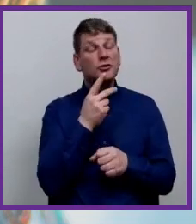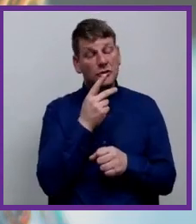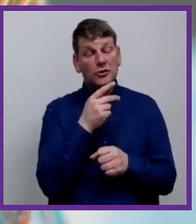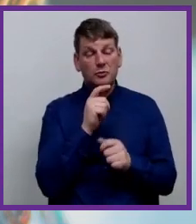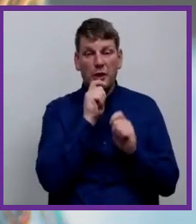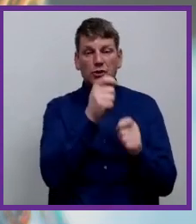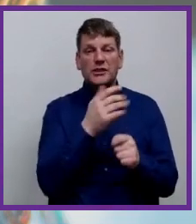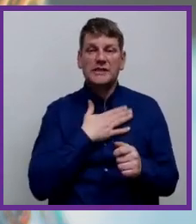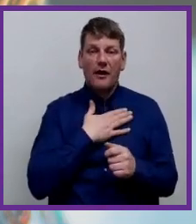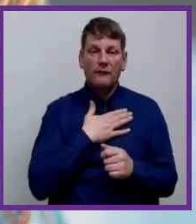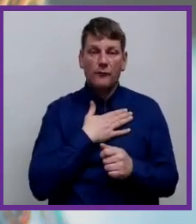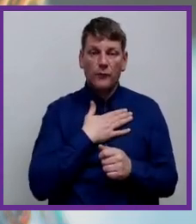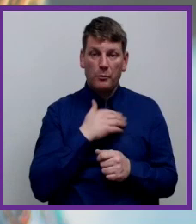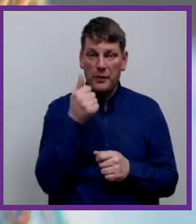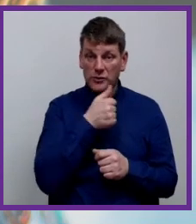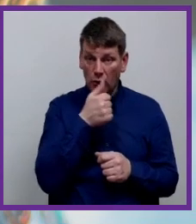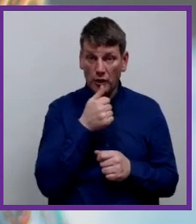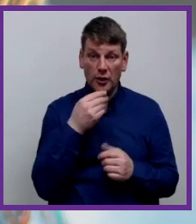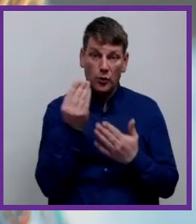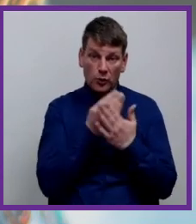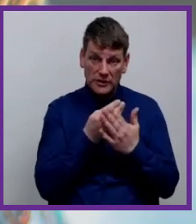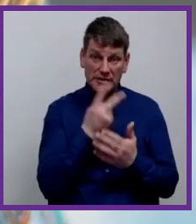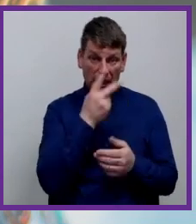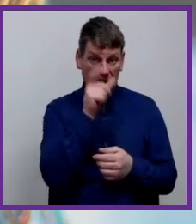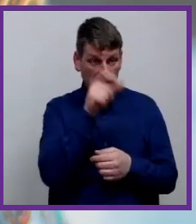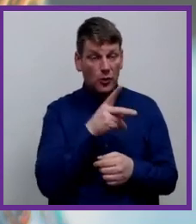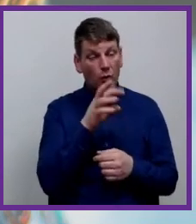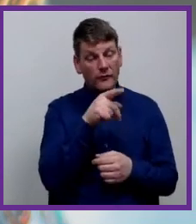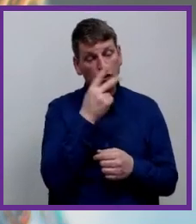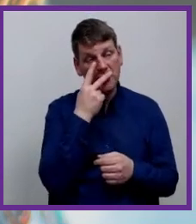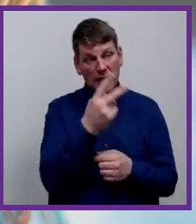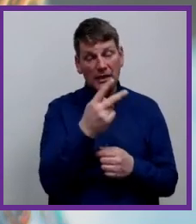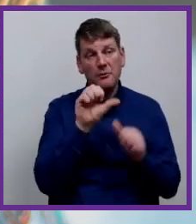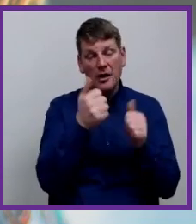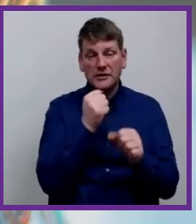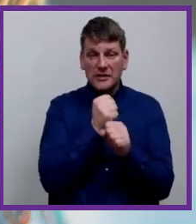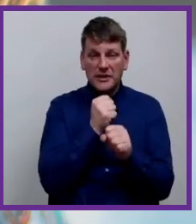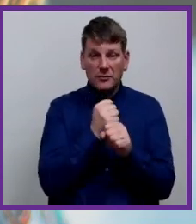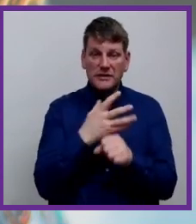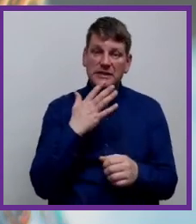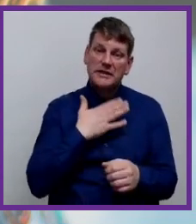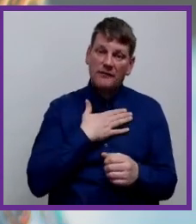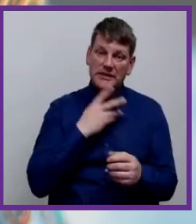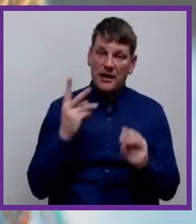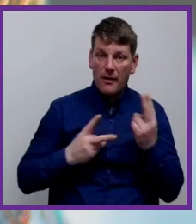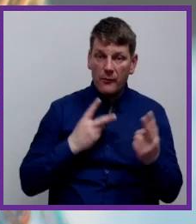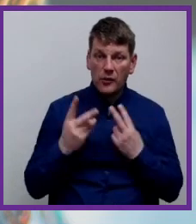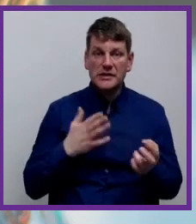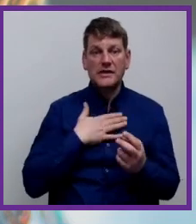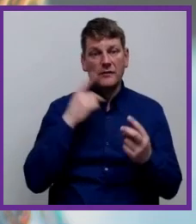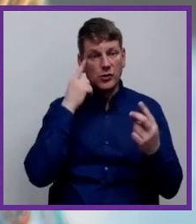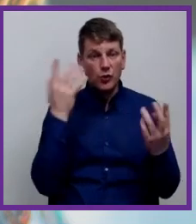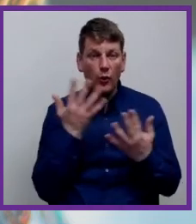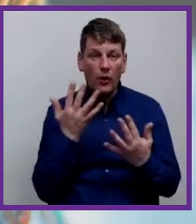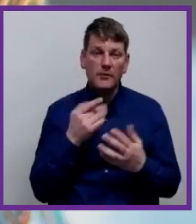nozīmi. Tātad skatītājs piešķir tam, ko viņš redz mākslas darbā, savas emocijas, savas domas.